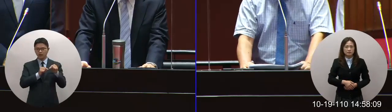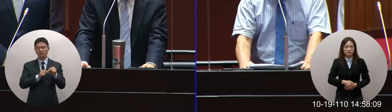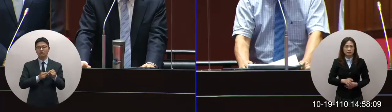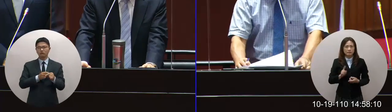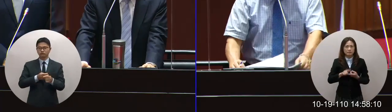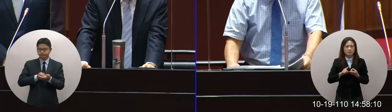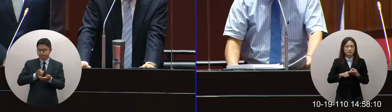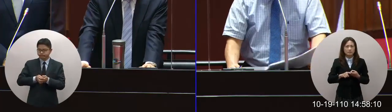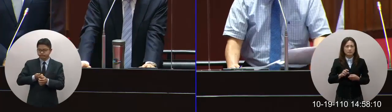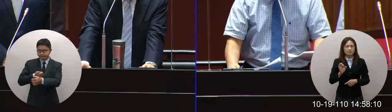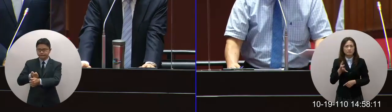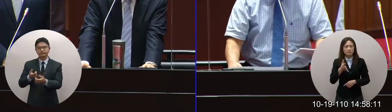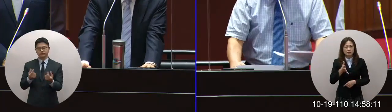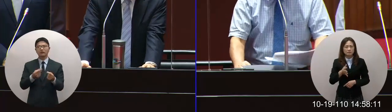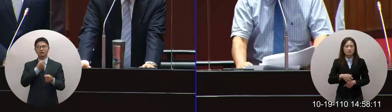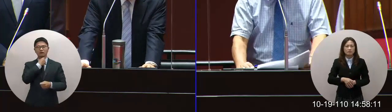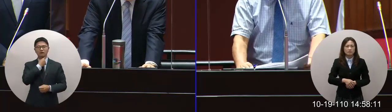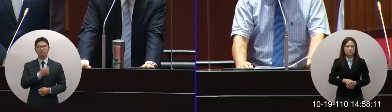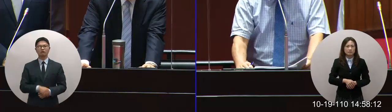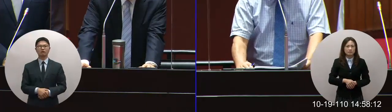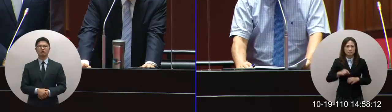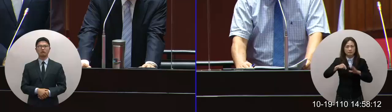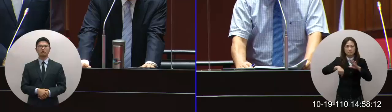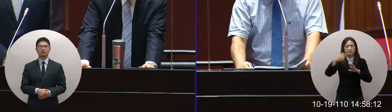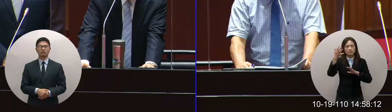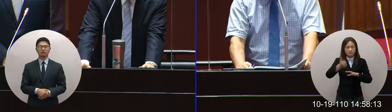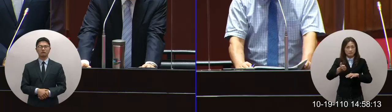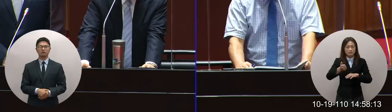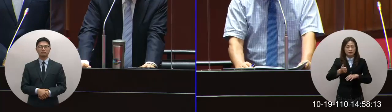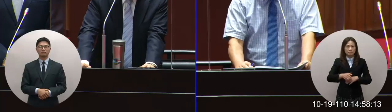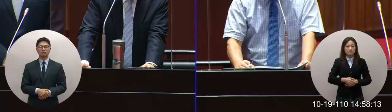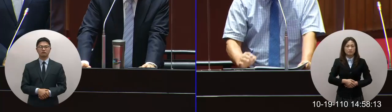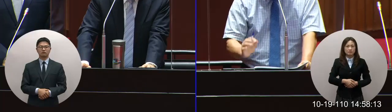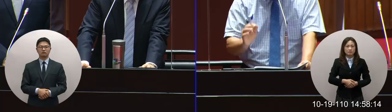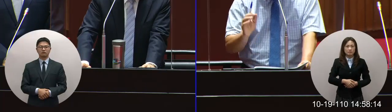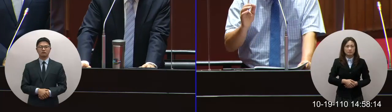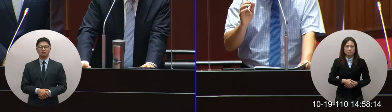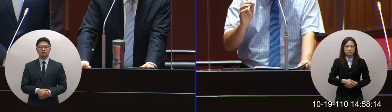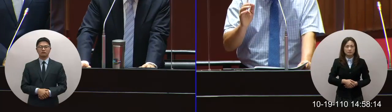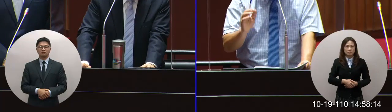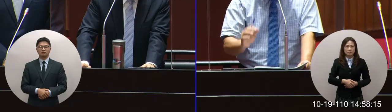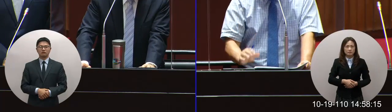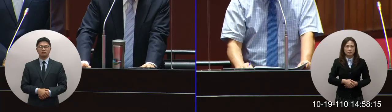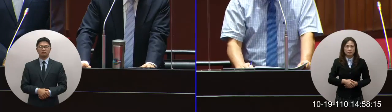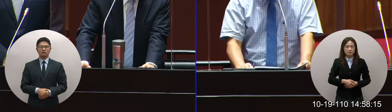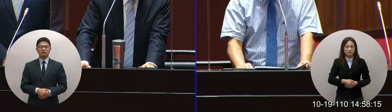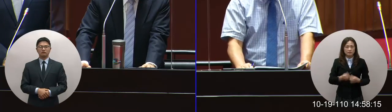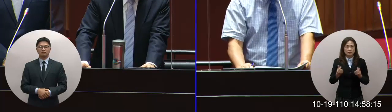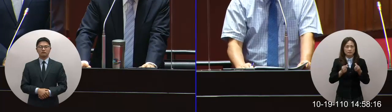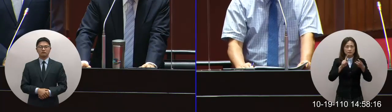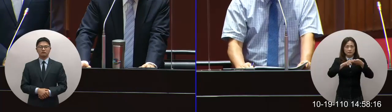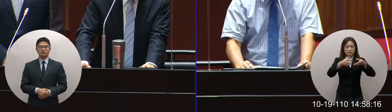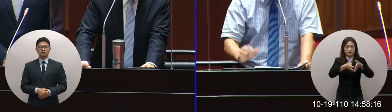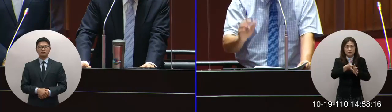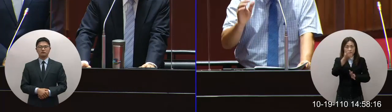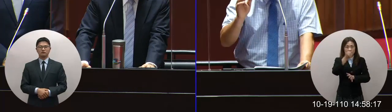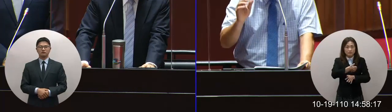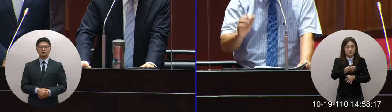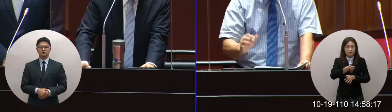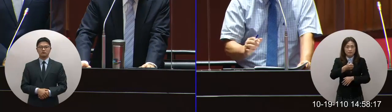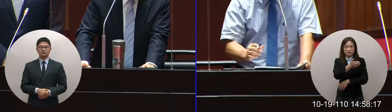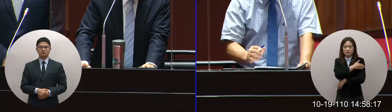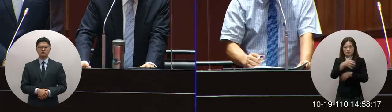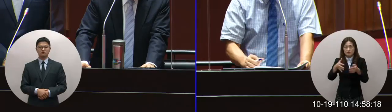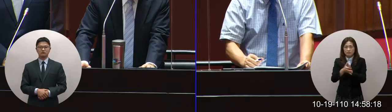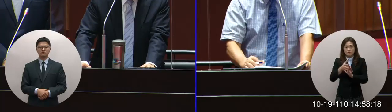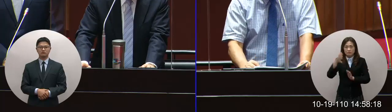对了，因为那个院长，这个像那个王国才王部长和陈时